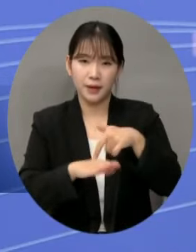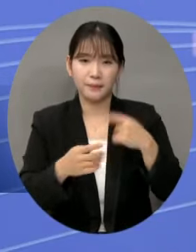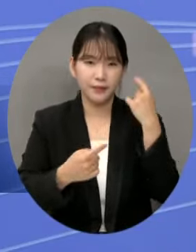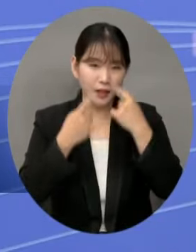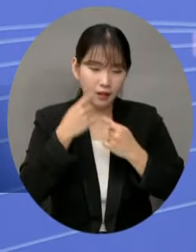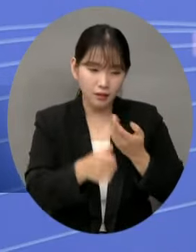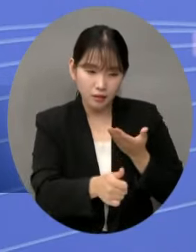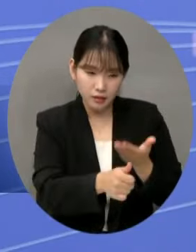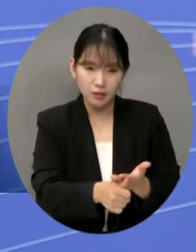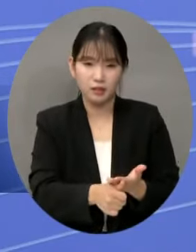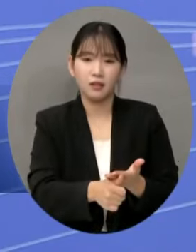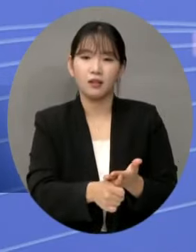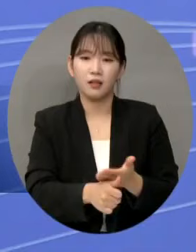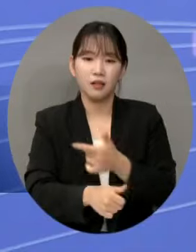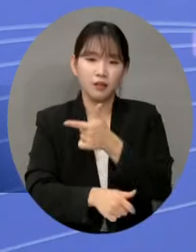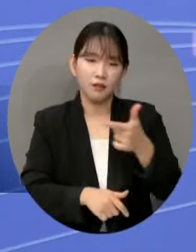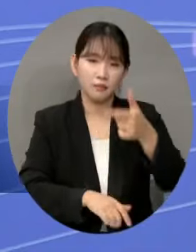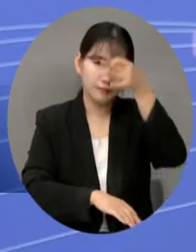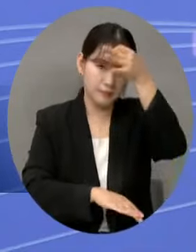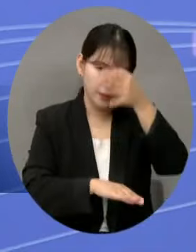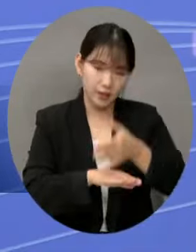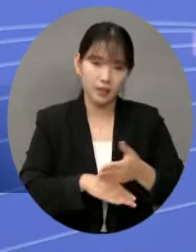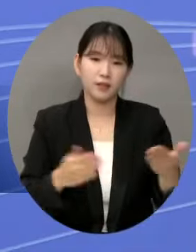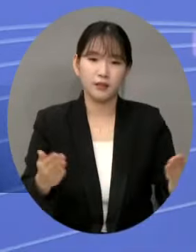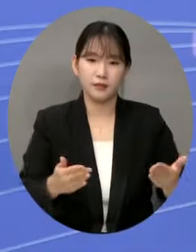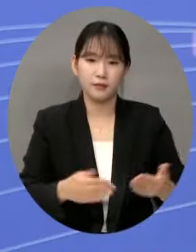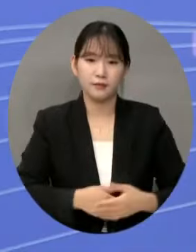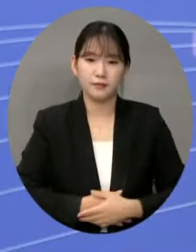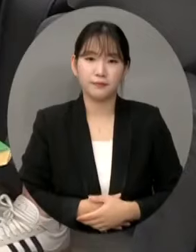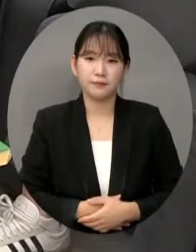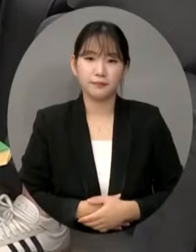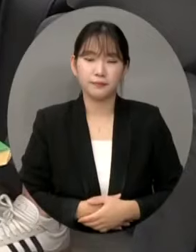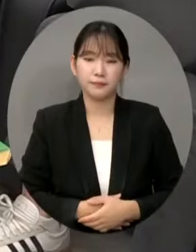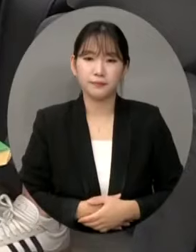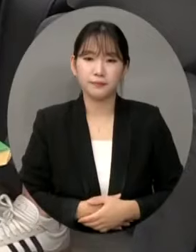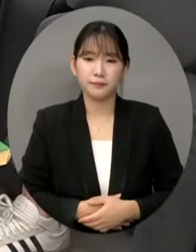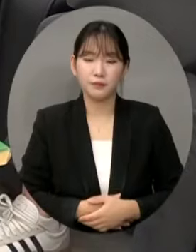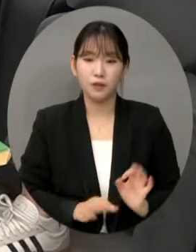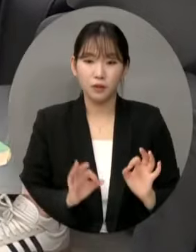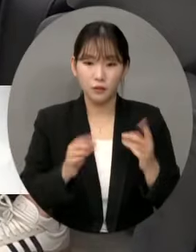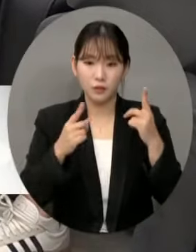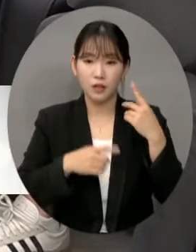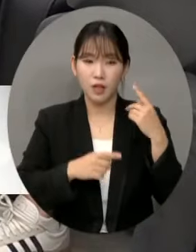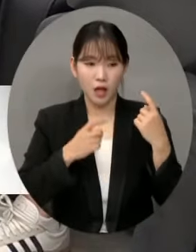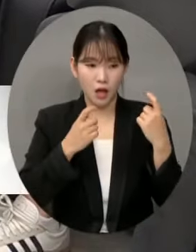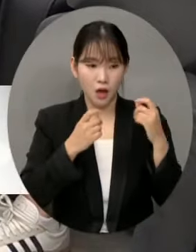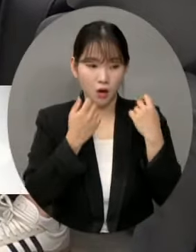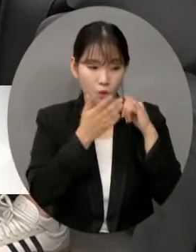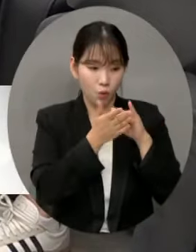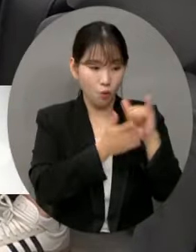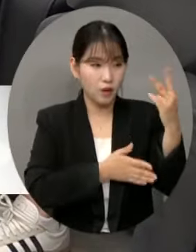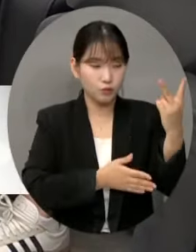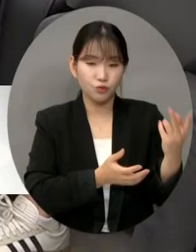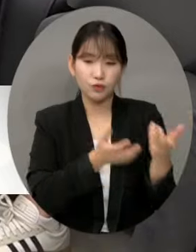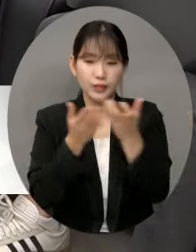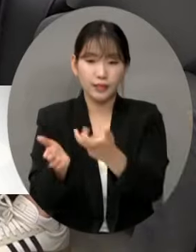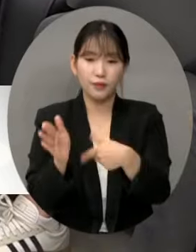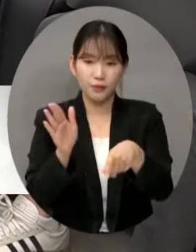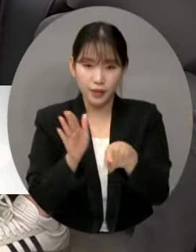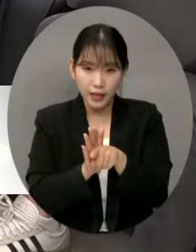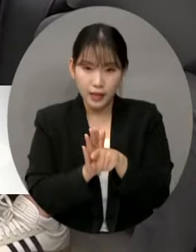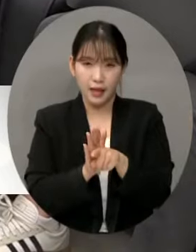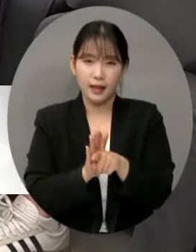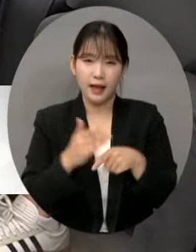마음에 상처가 생긴 것은 매우 미안한 일입니다. 그러면서 민군공항 이전을 위해